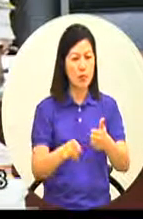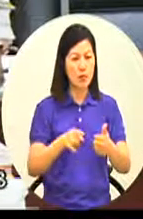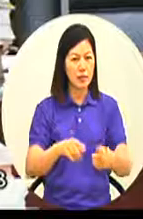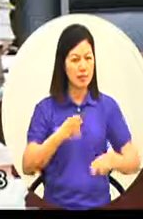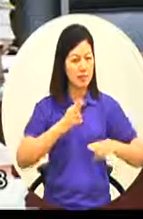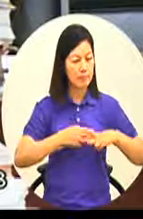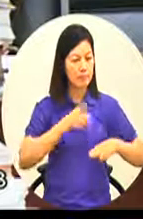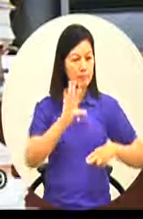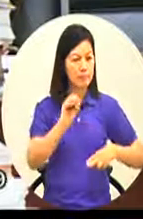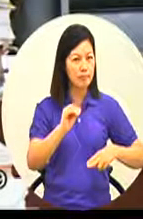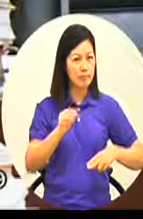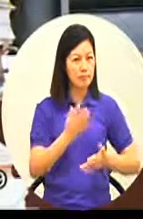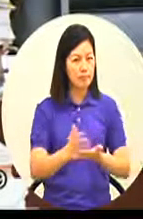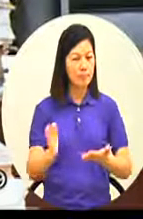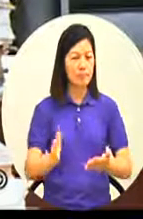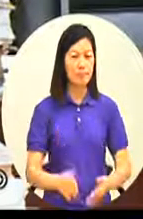题哦？